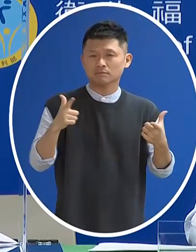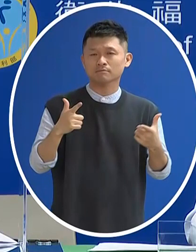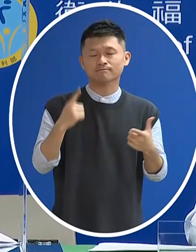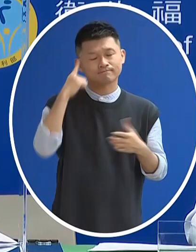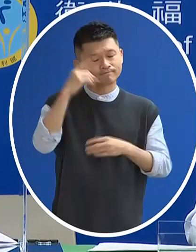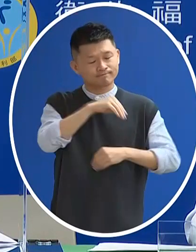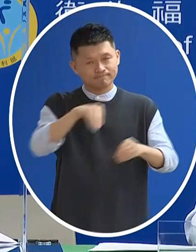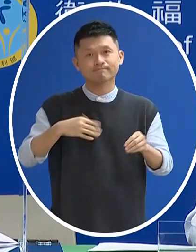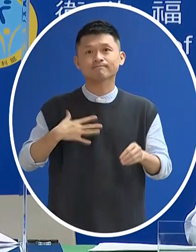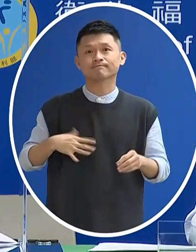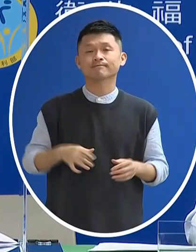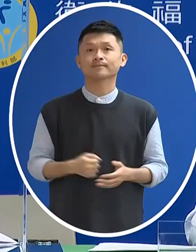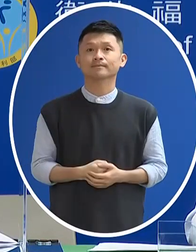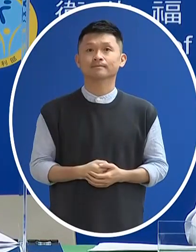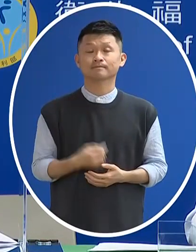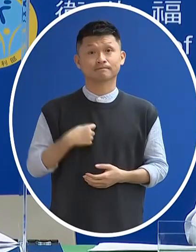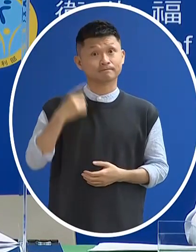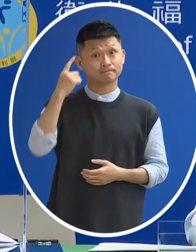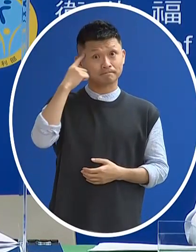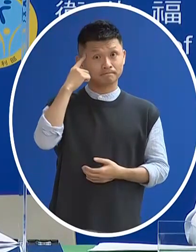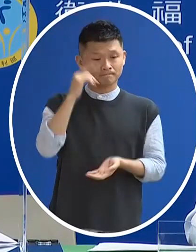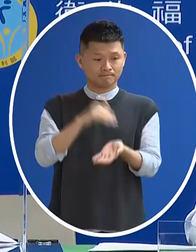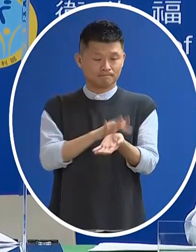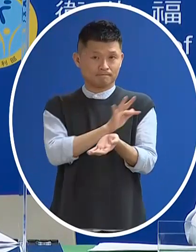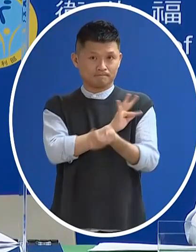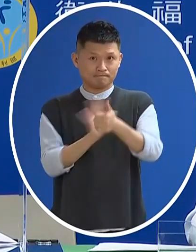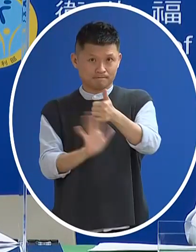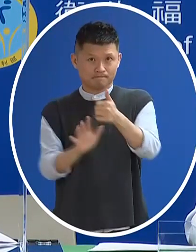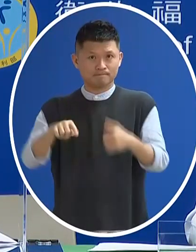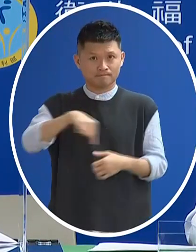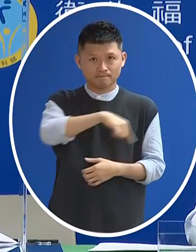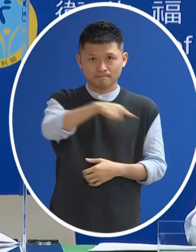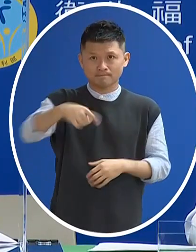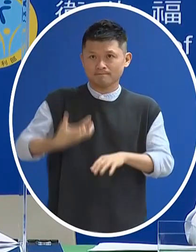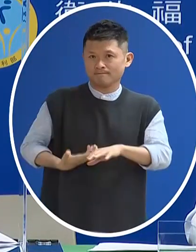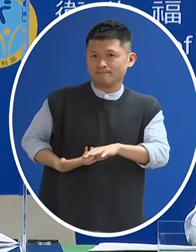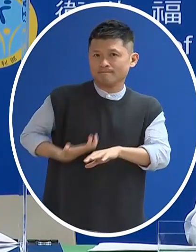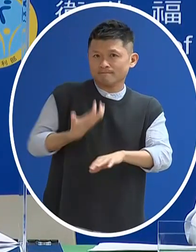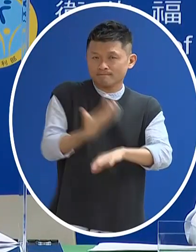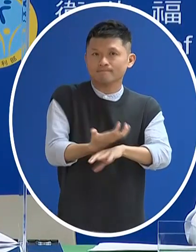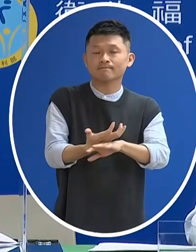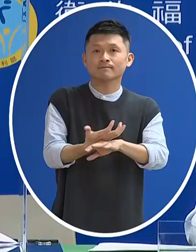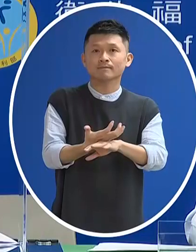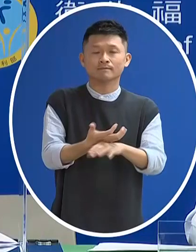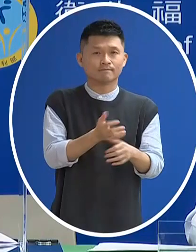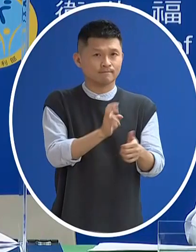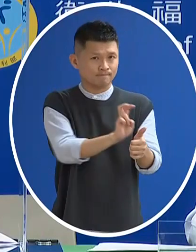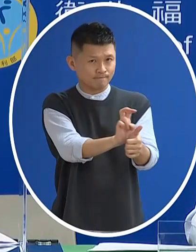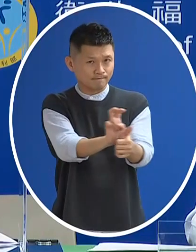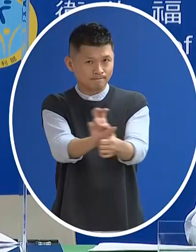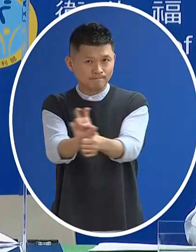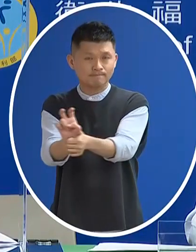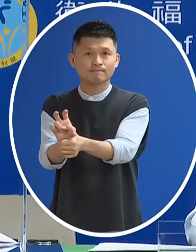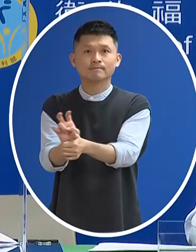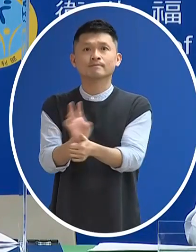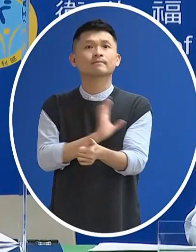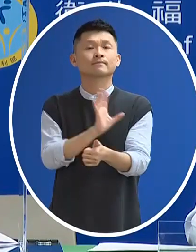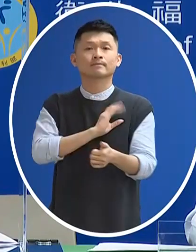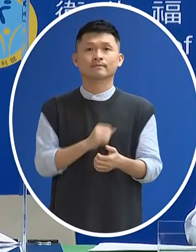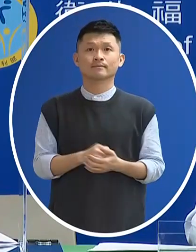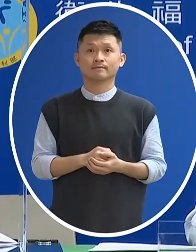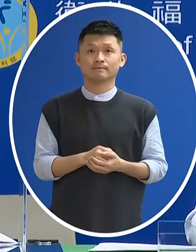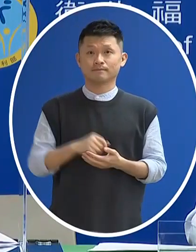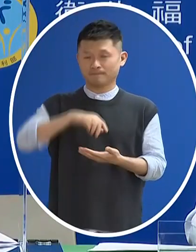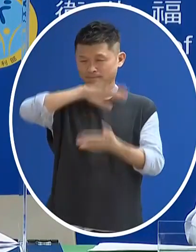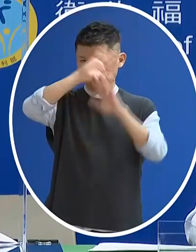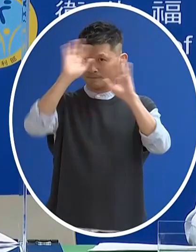我个人认为所有的第一线医护团队都是尽最大的努力给予病人最好的医疗照护，值得我们